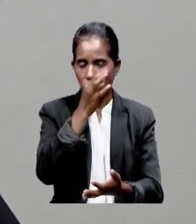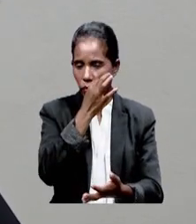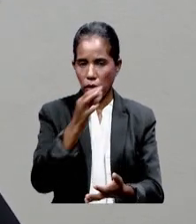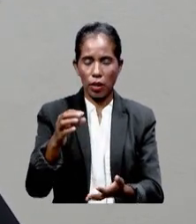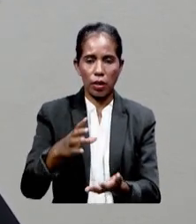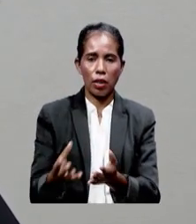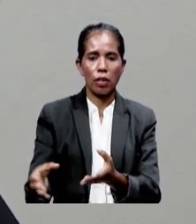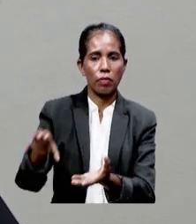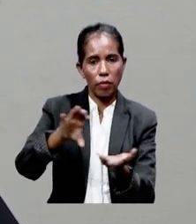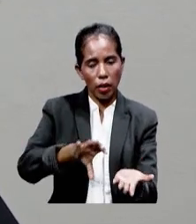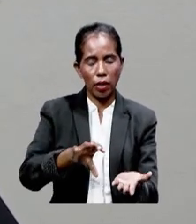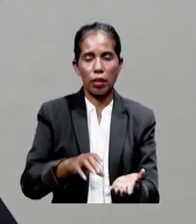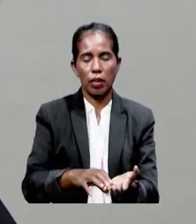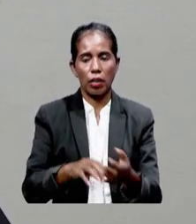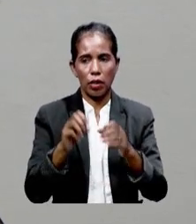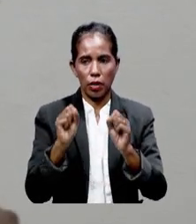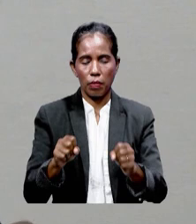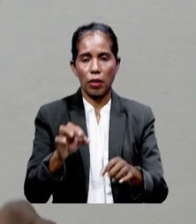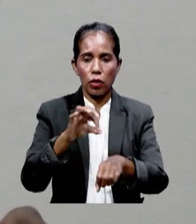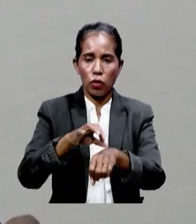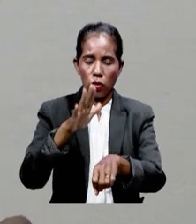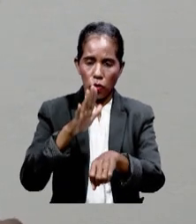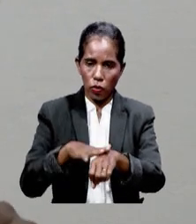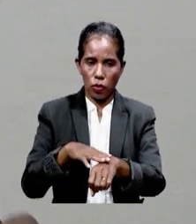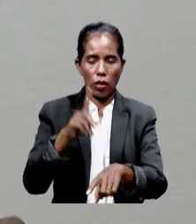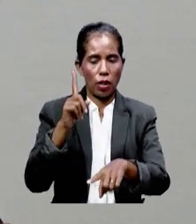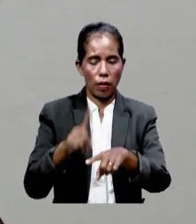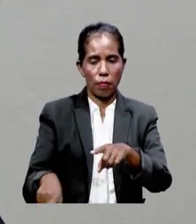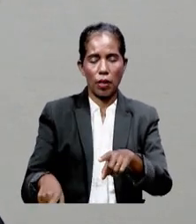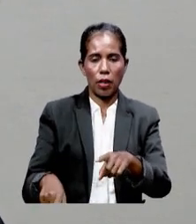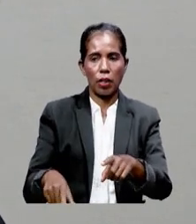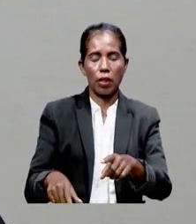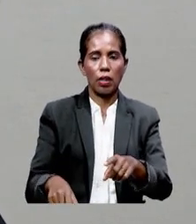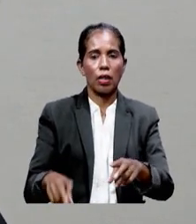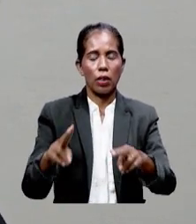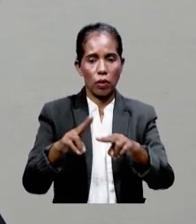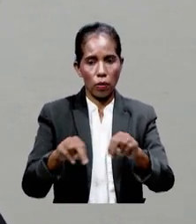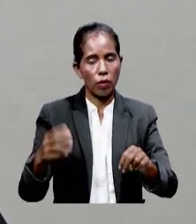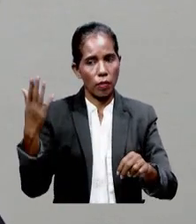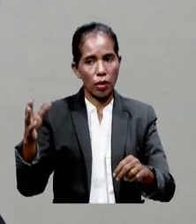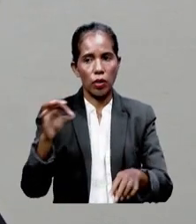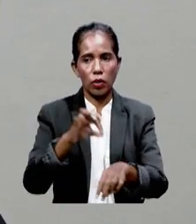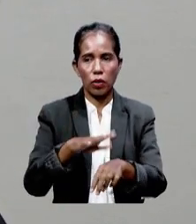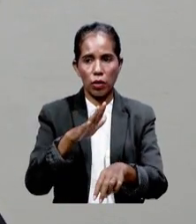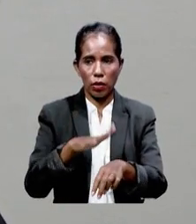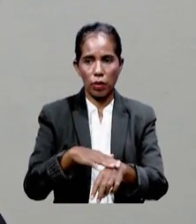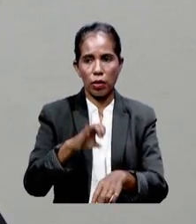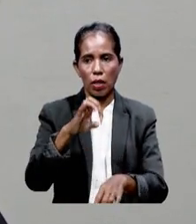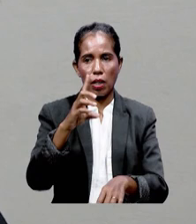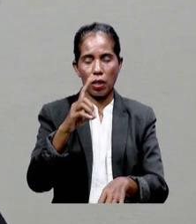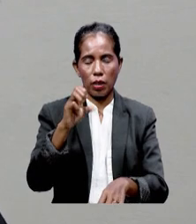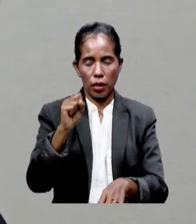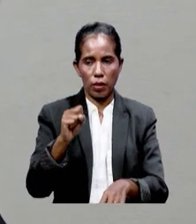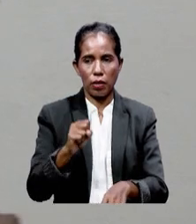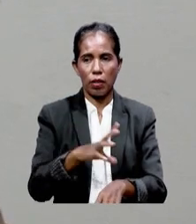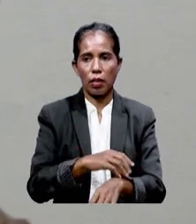tia, hodi susuk lavele tolun hene va. Tam susuk ira tolun hene va naran aires aegypti,